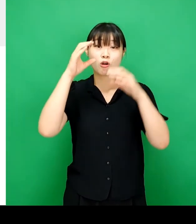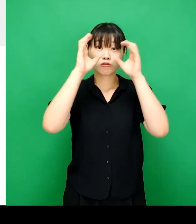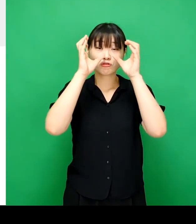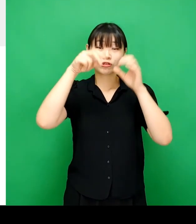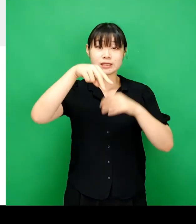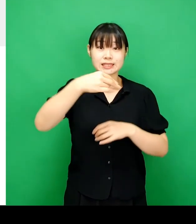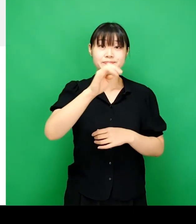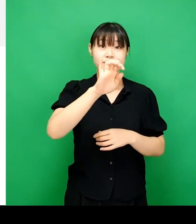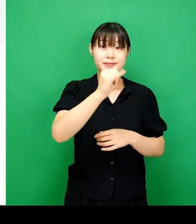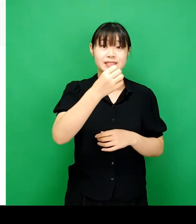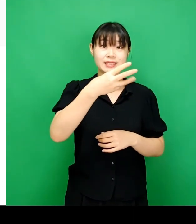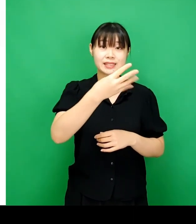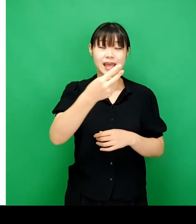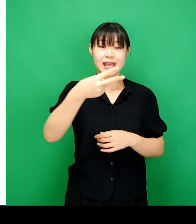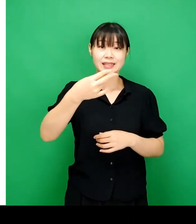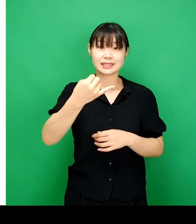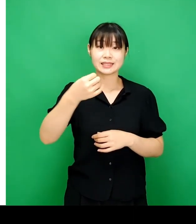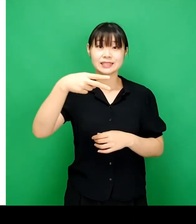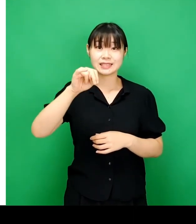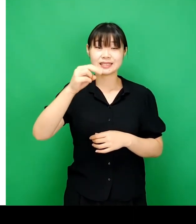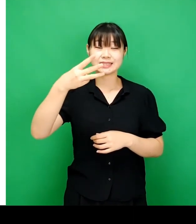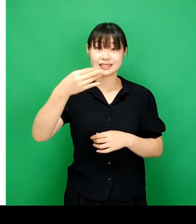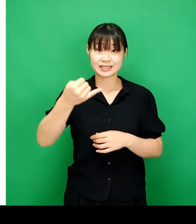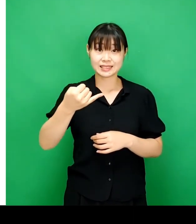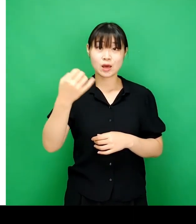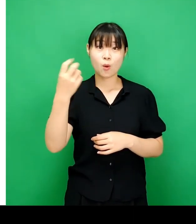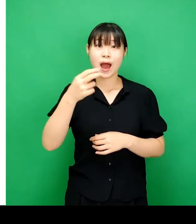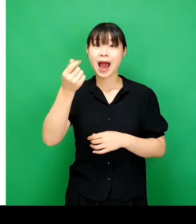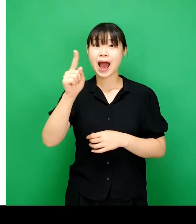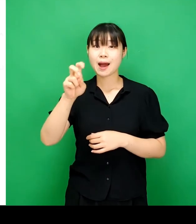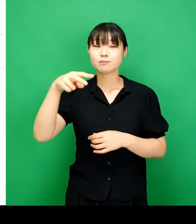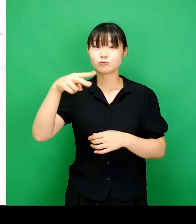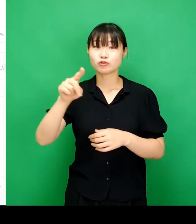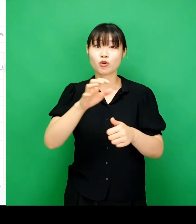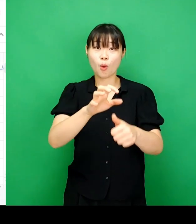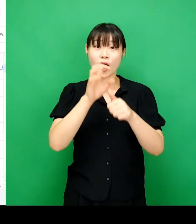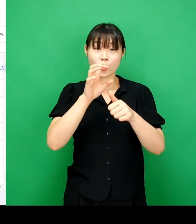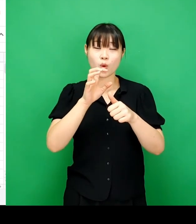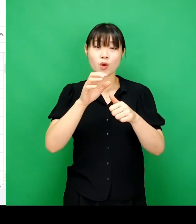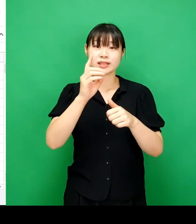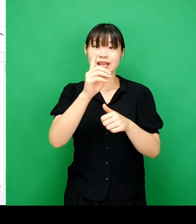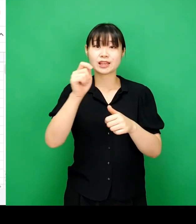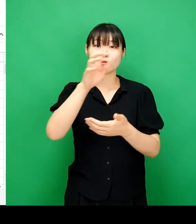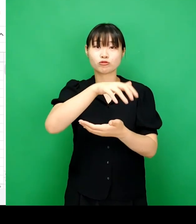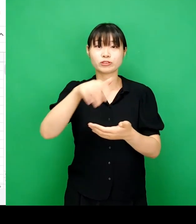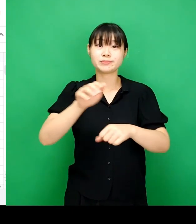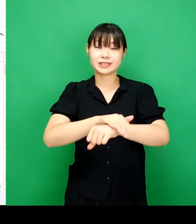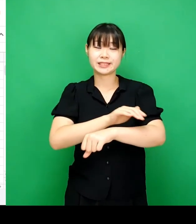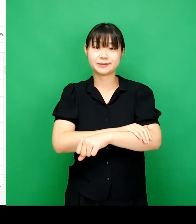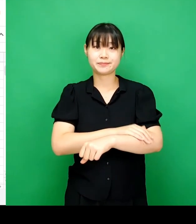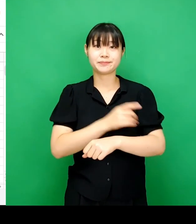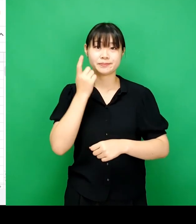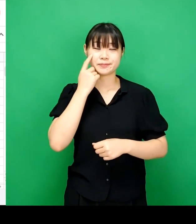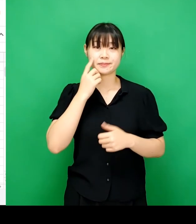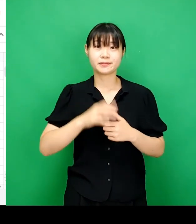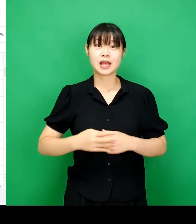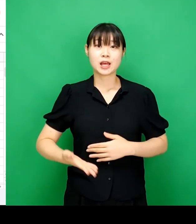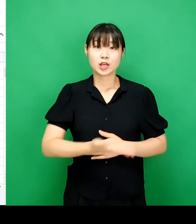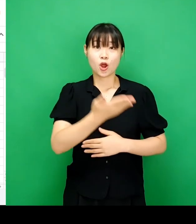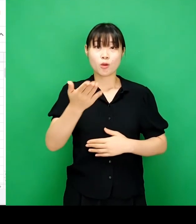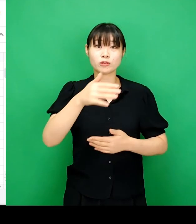이번 강의에서는 구글 스프레드시트 임포트 함수를 활용한 데이터 수집을 실습했습니다.